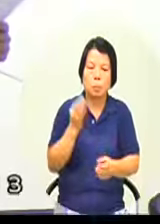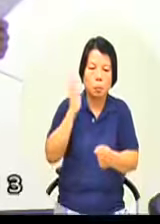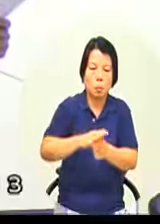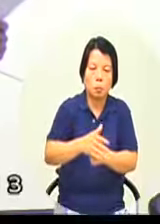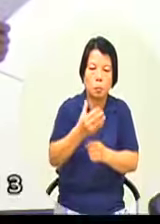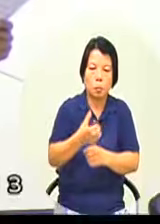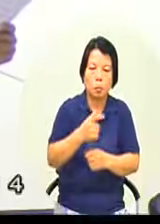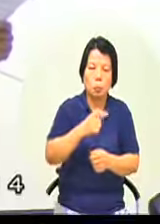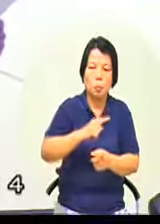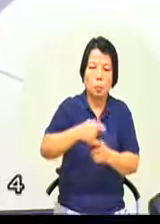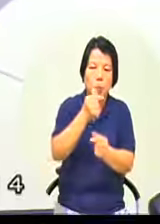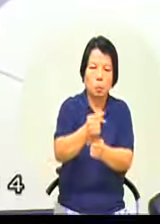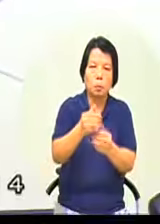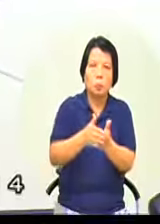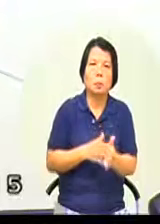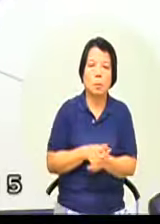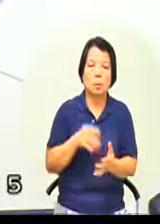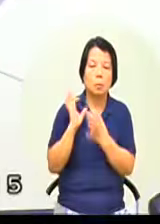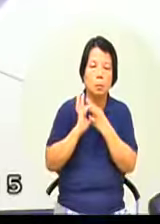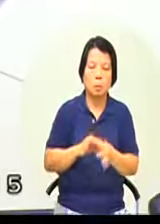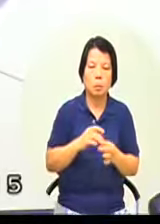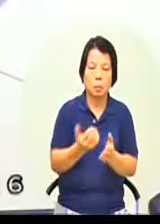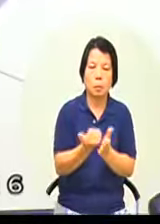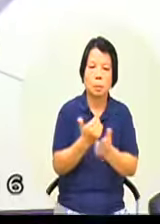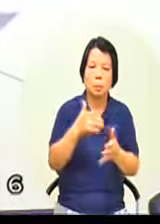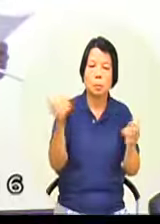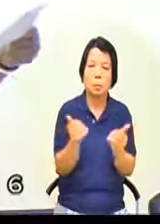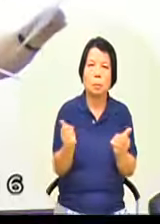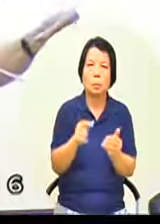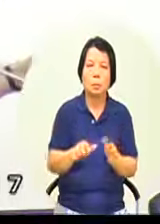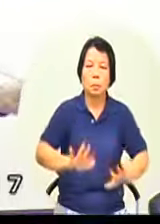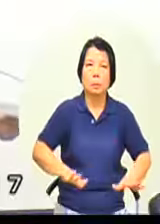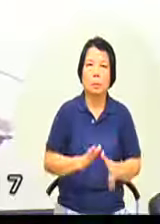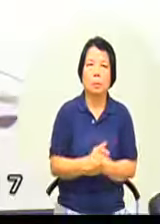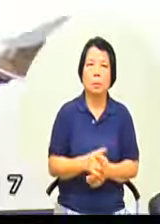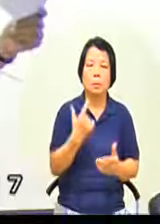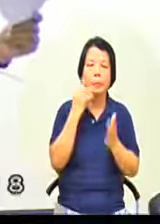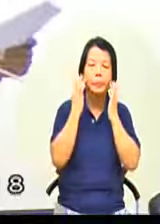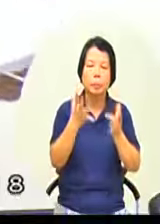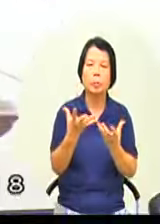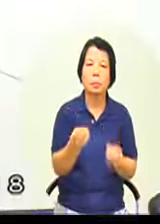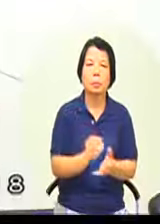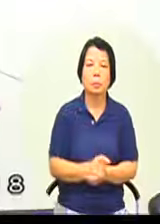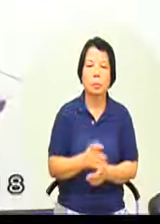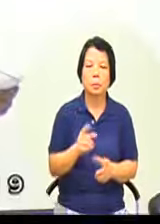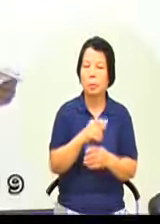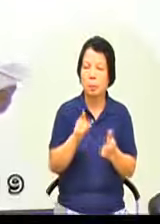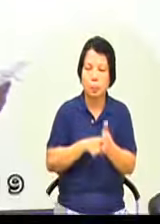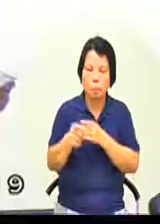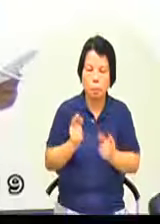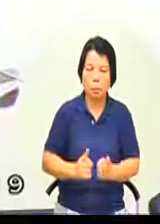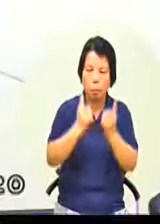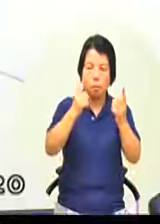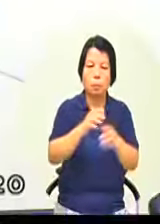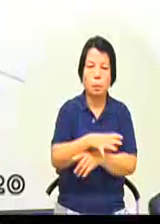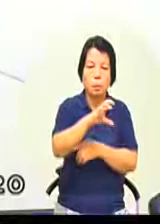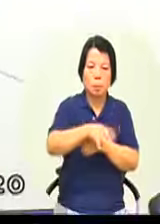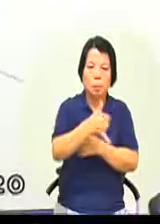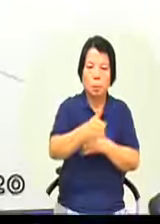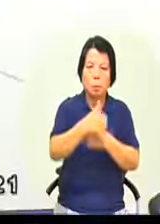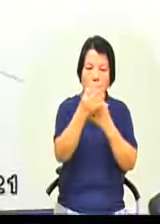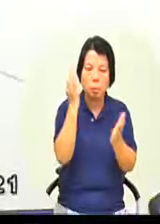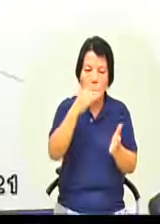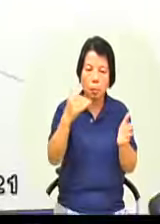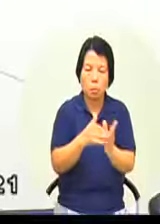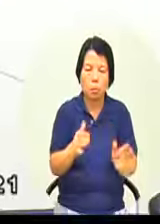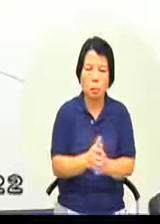刚要讲到的一个延续我刚才的问题，就是说现在都没有菜了，菜也一直在涨，那农民看到这样的情况，大家